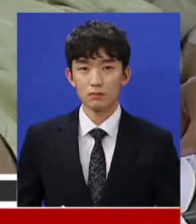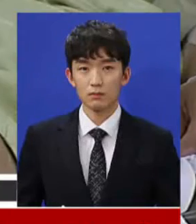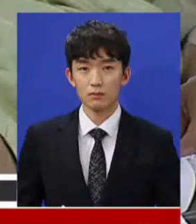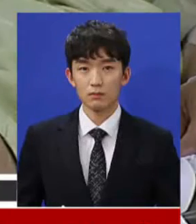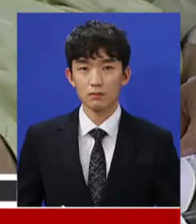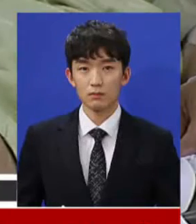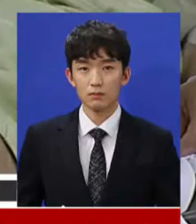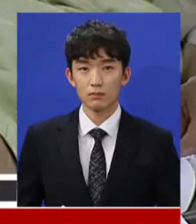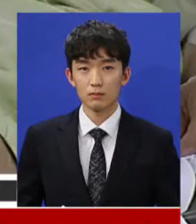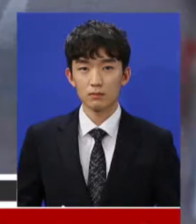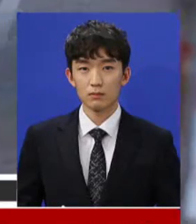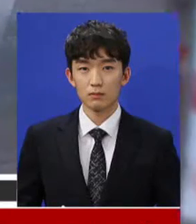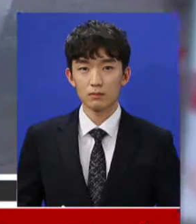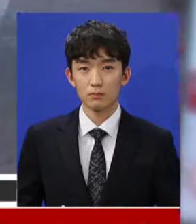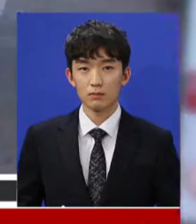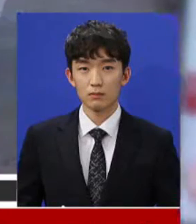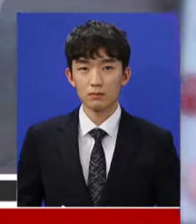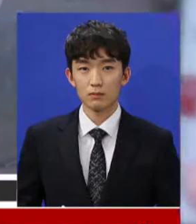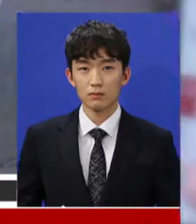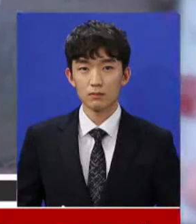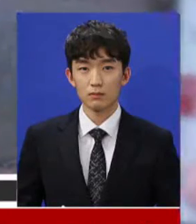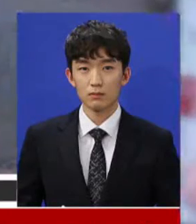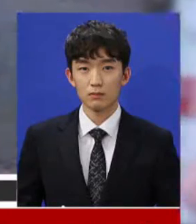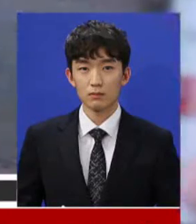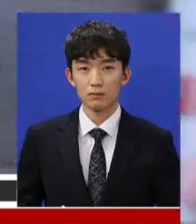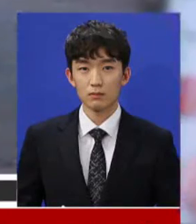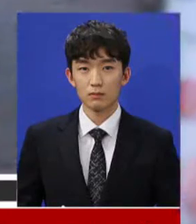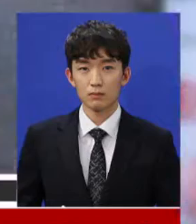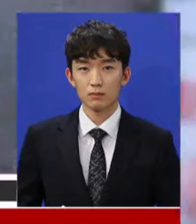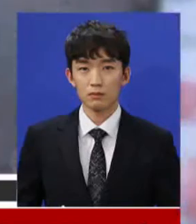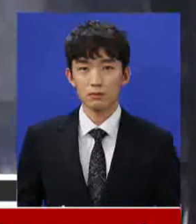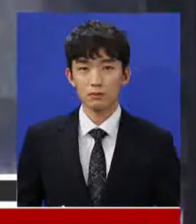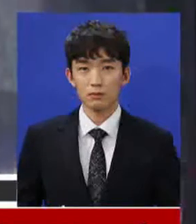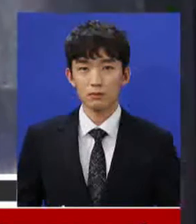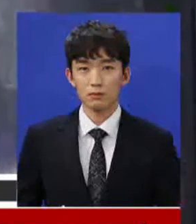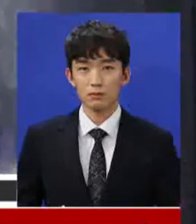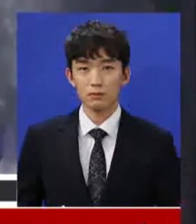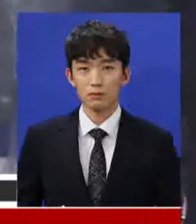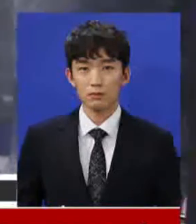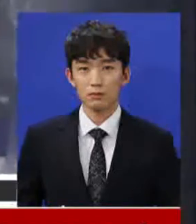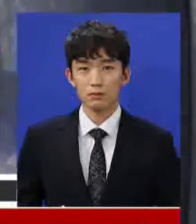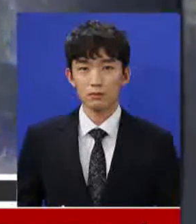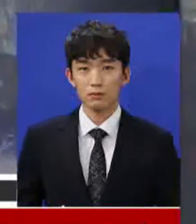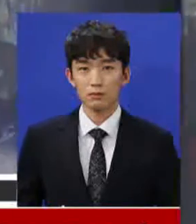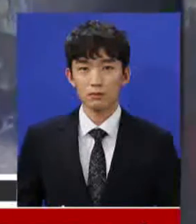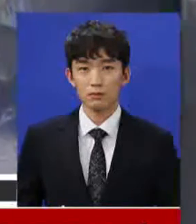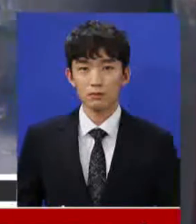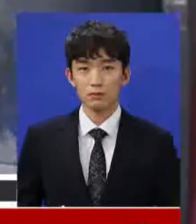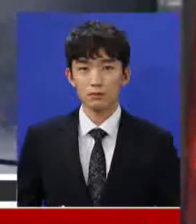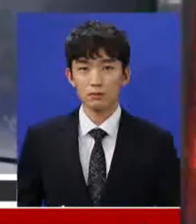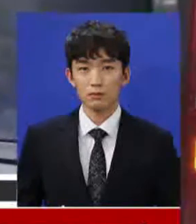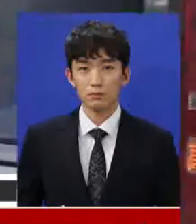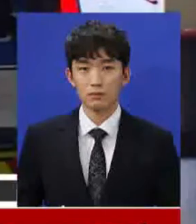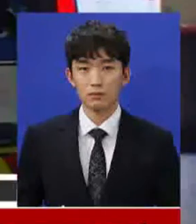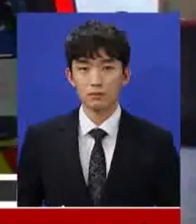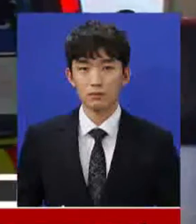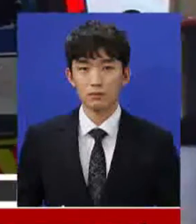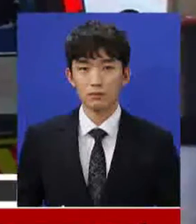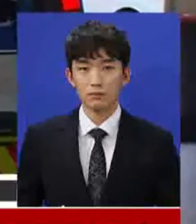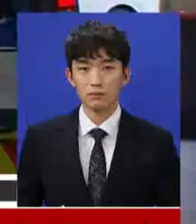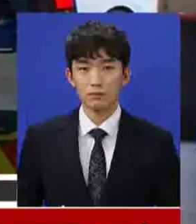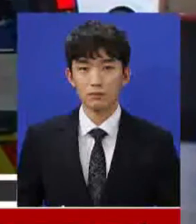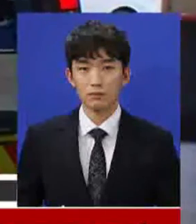879명입니다. 12월 들어 사망자 수가 역대급으로 증가하고 있는데요. 국내 코로나19 첫 사망자가 발생한 지난